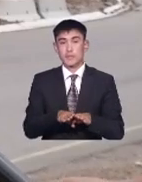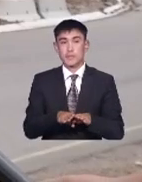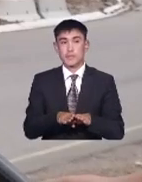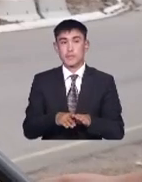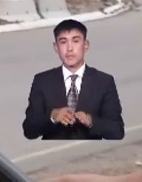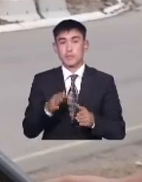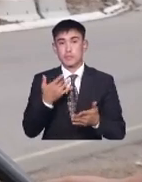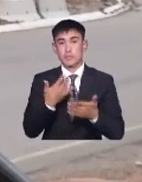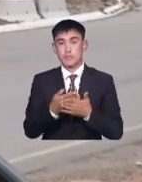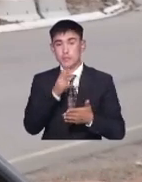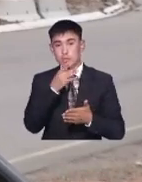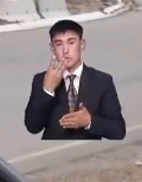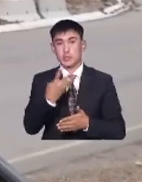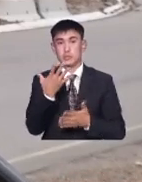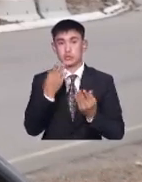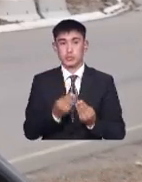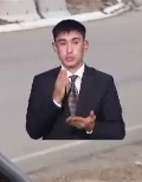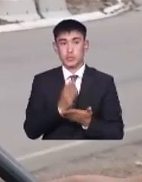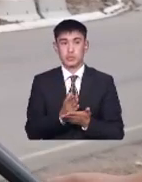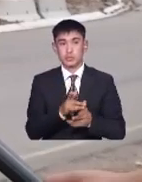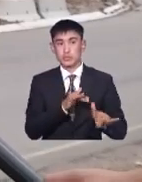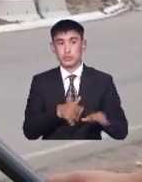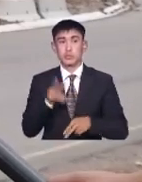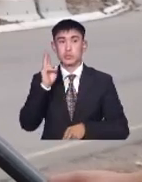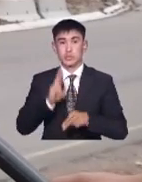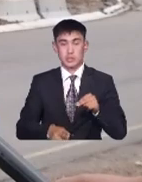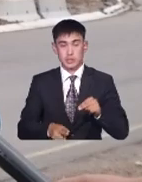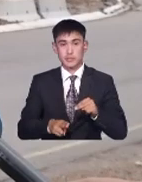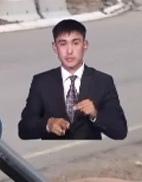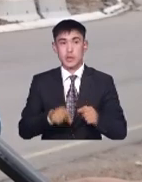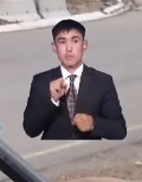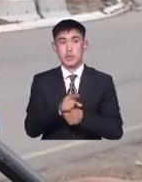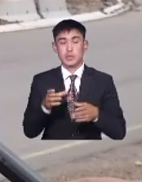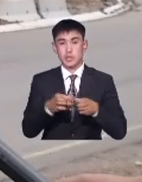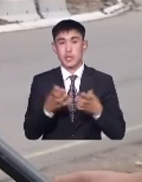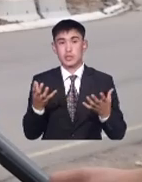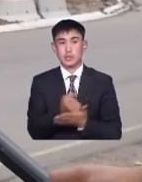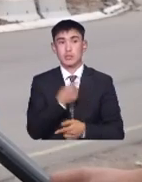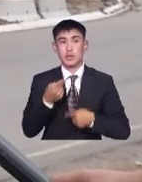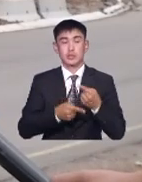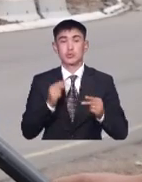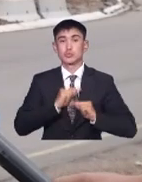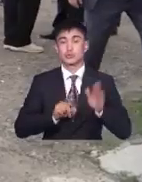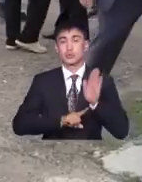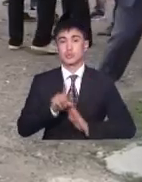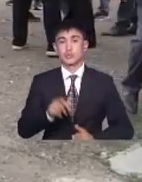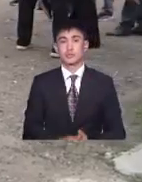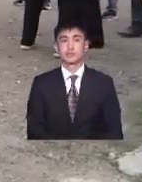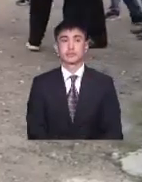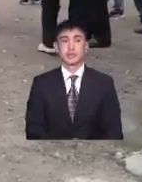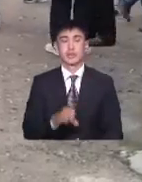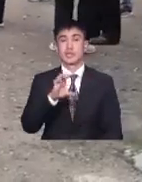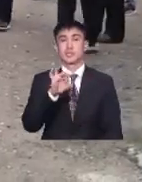белгілі уақыт бар, 45 күнге дейін. Сол іс-шаралардың бәрі біткеннен кейін мердігер ұйым анықталып, ары қарай жұмысын бастайды.